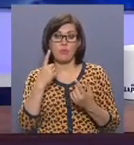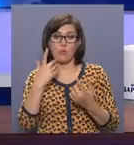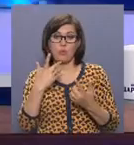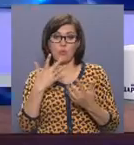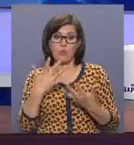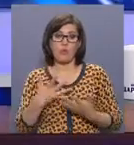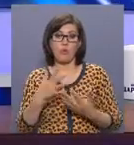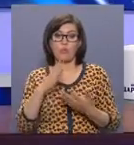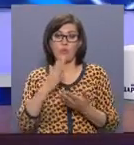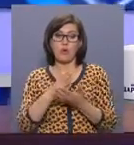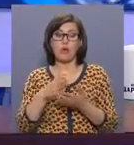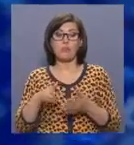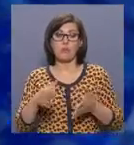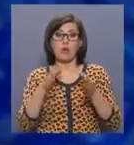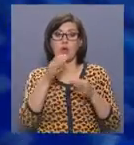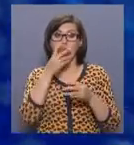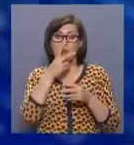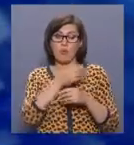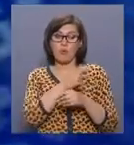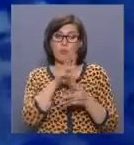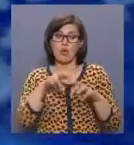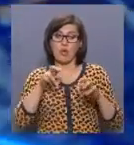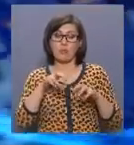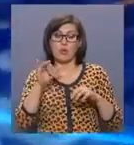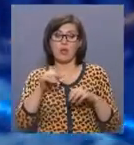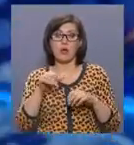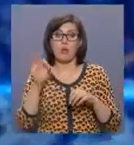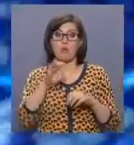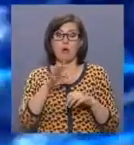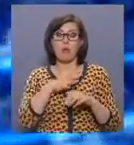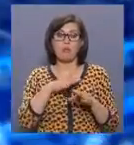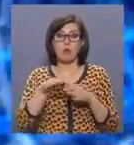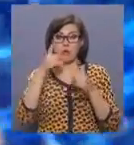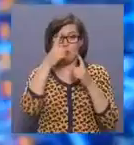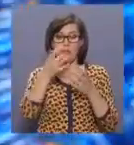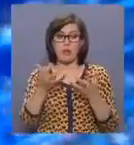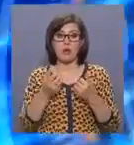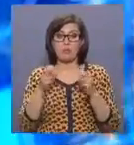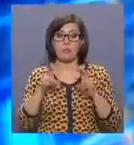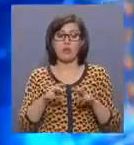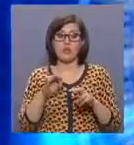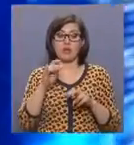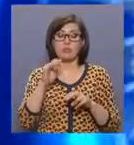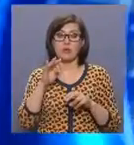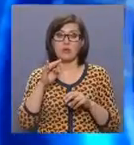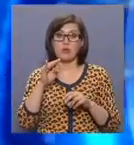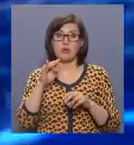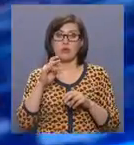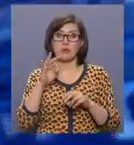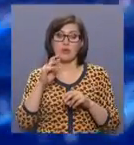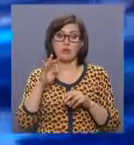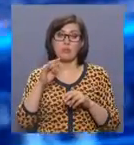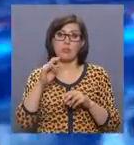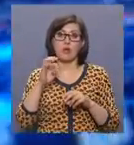жасалғанын тексеріп шықты. Біз сол эксперимент туралы толық мағлұмат алу үшін Тәңірберген Маратұлынан сұрап білмекпіз.